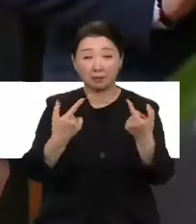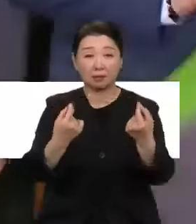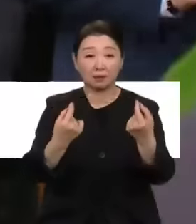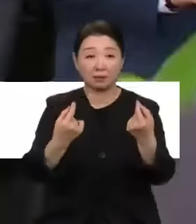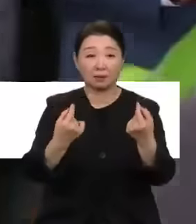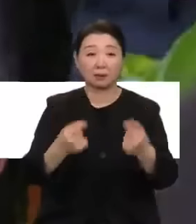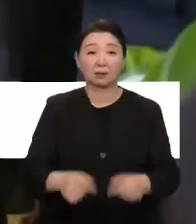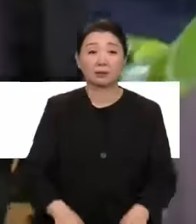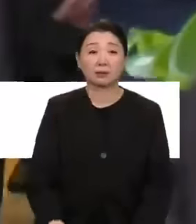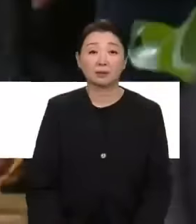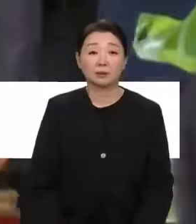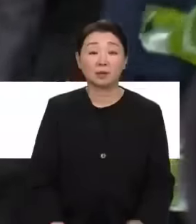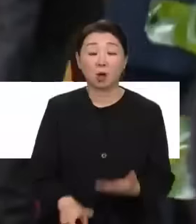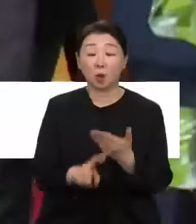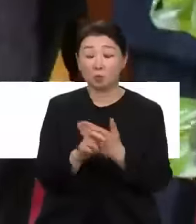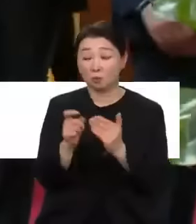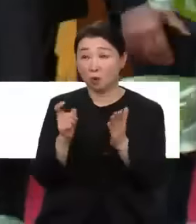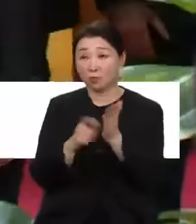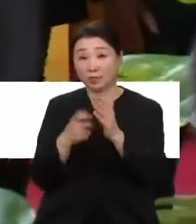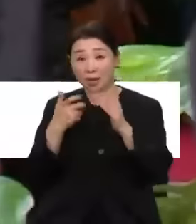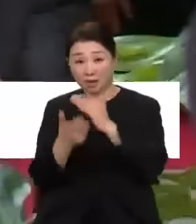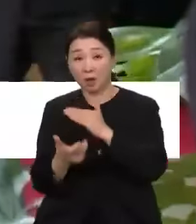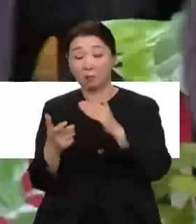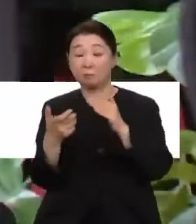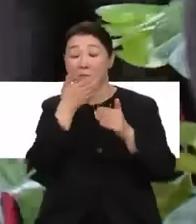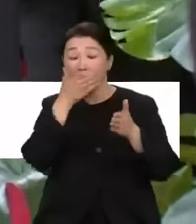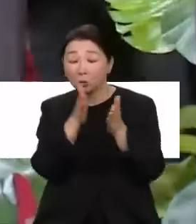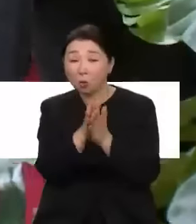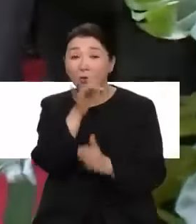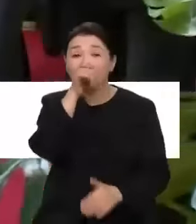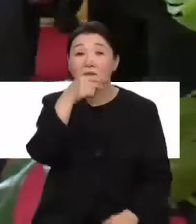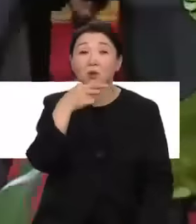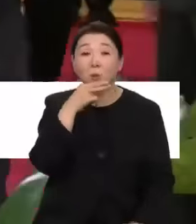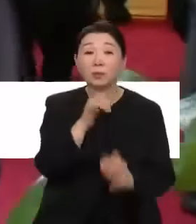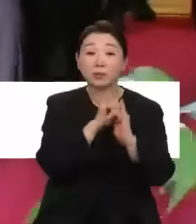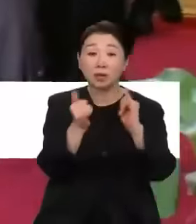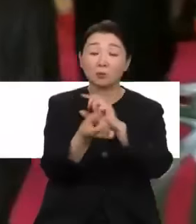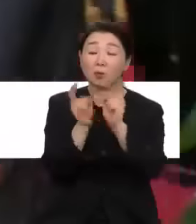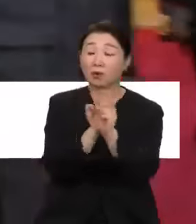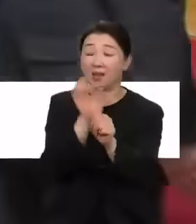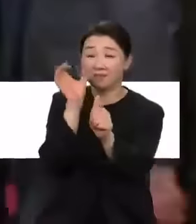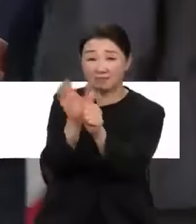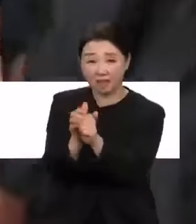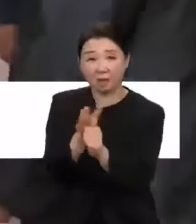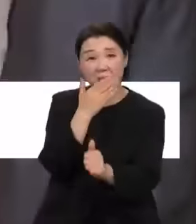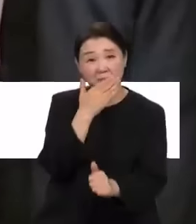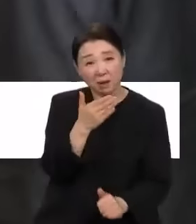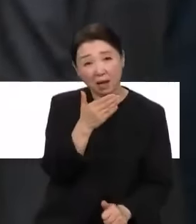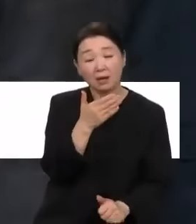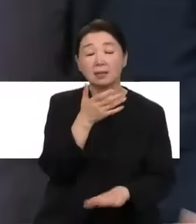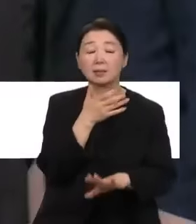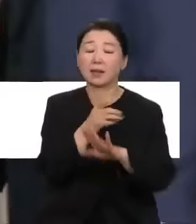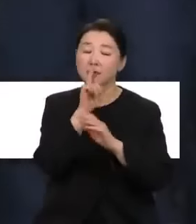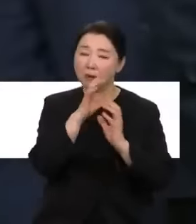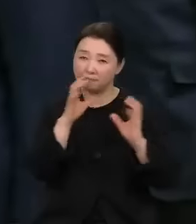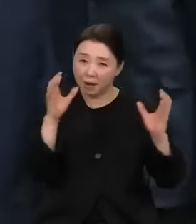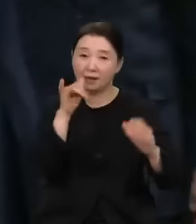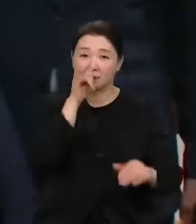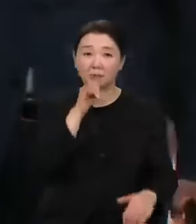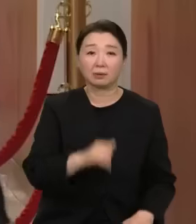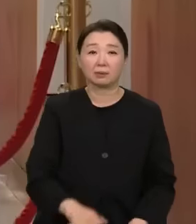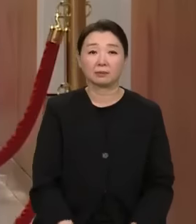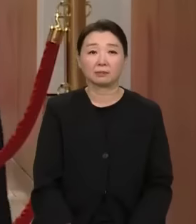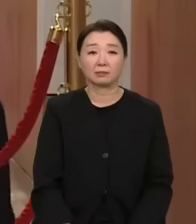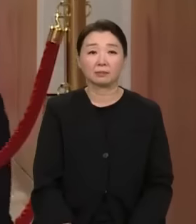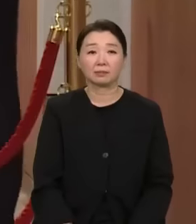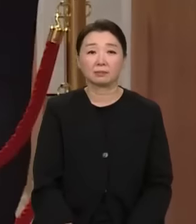알려져 있죠 불법 비상 개에 동조한 가능성이 있는 사람이이 권한 대응을 맡을 경우 또 다른 논란을 불러올 수